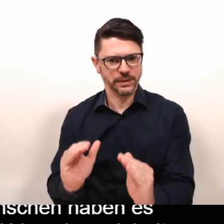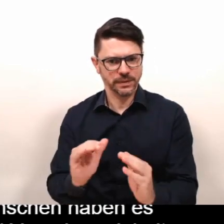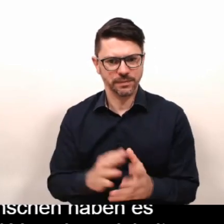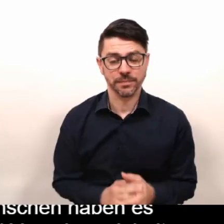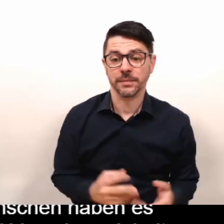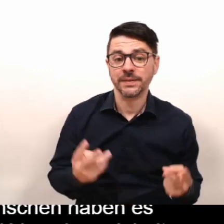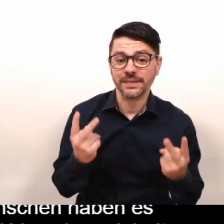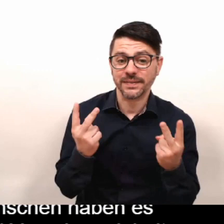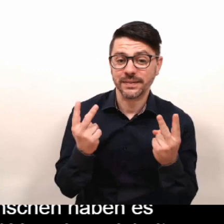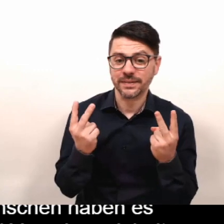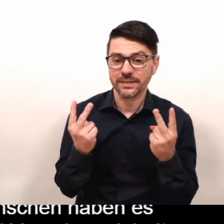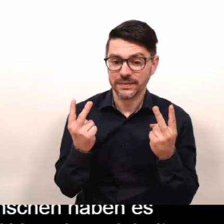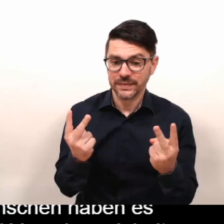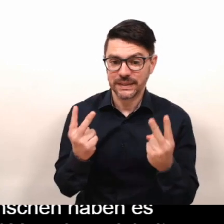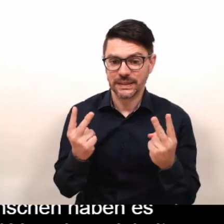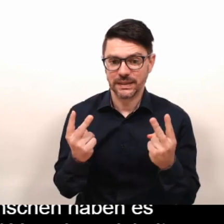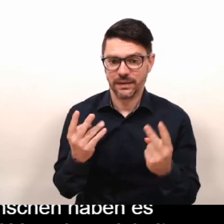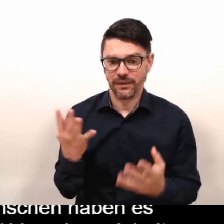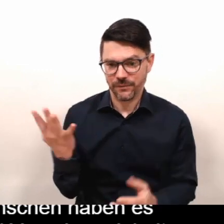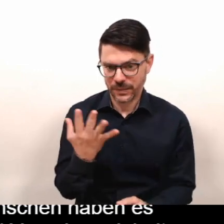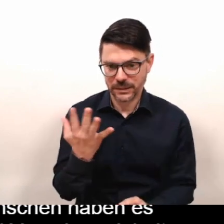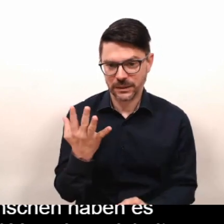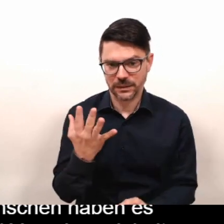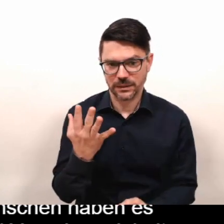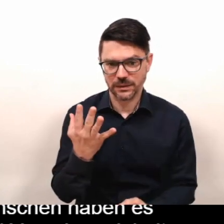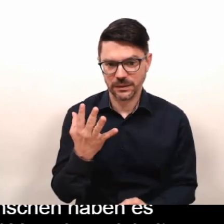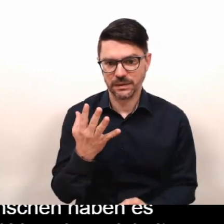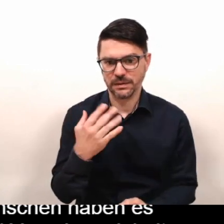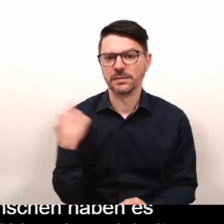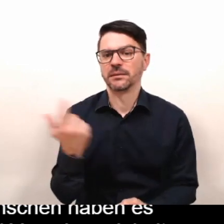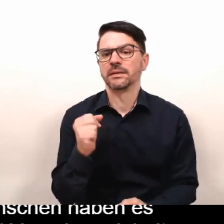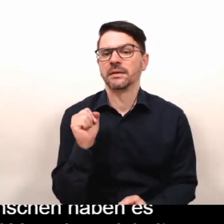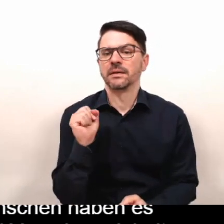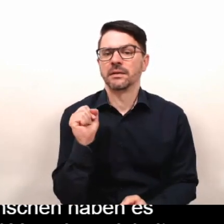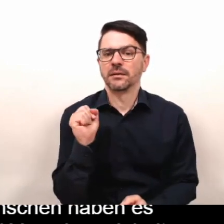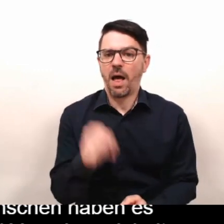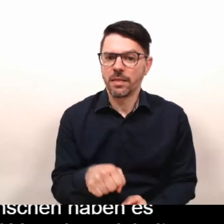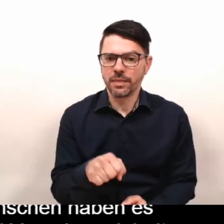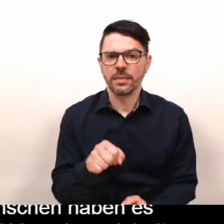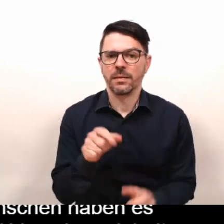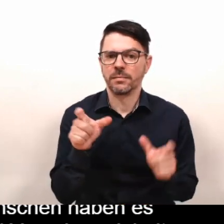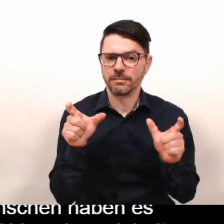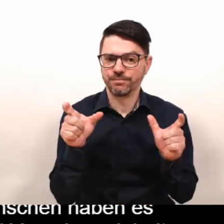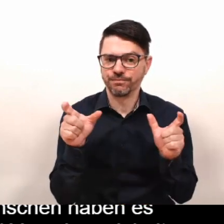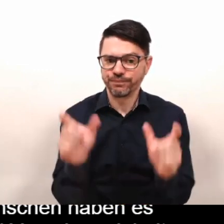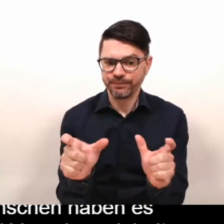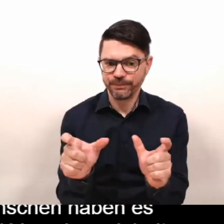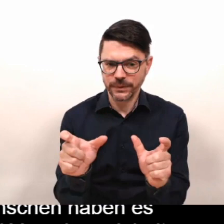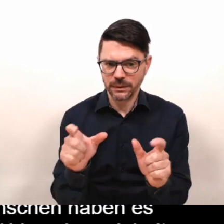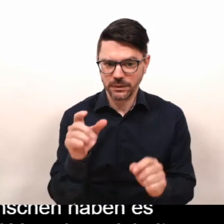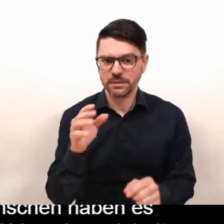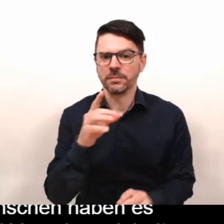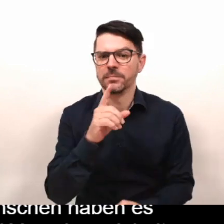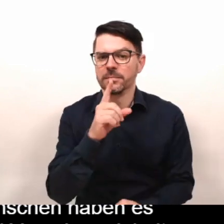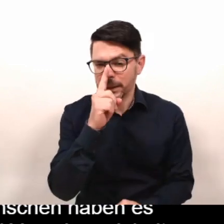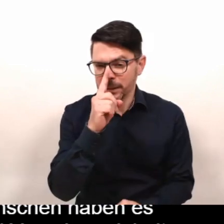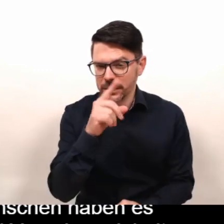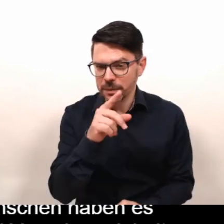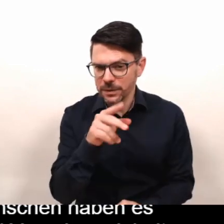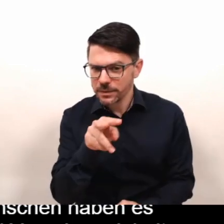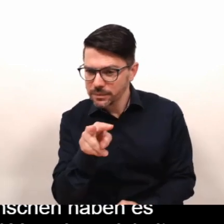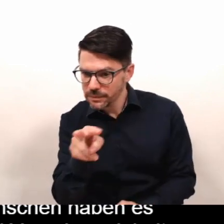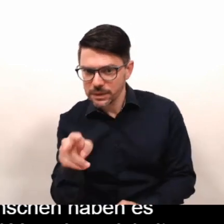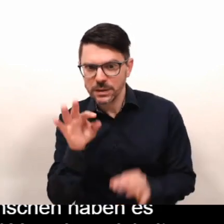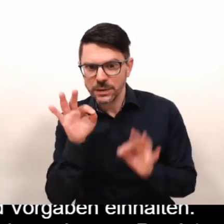hinzukommen, die ein Konzept vorstellen, wie es denn funktionieren kann. Dieses Konzept haben jetzt